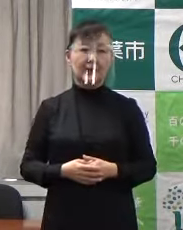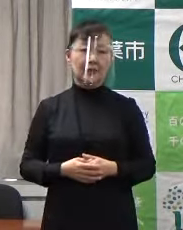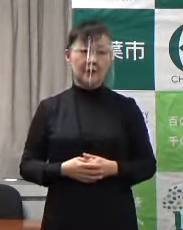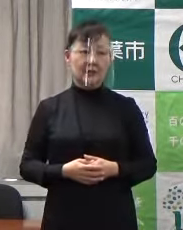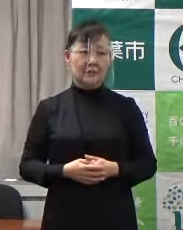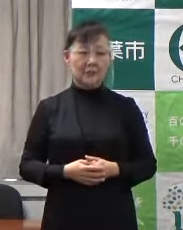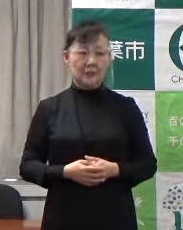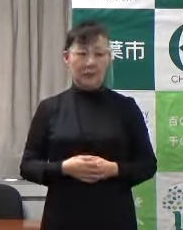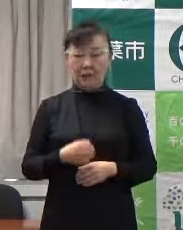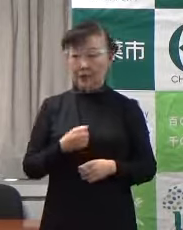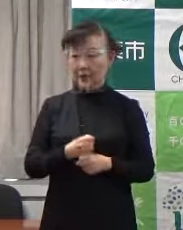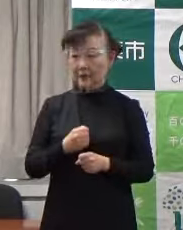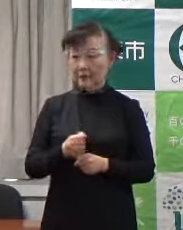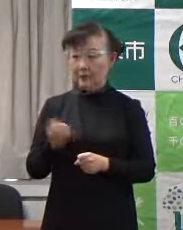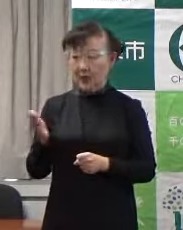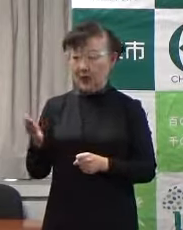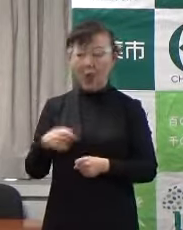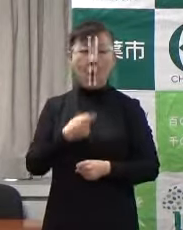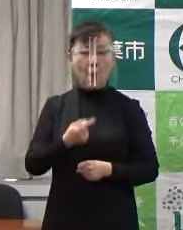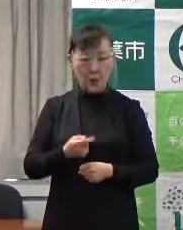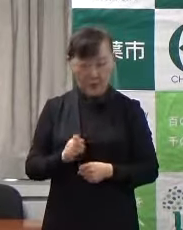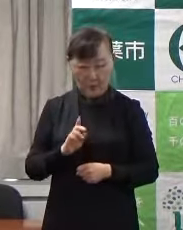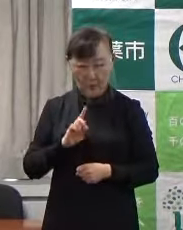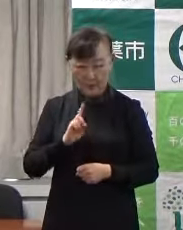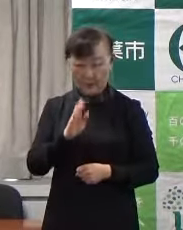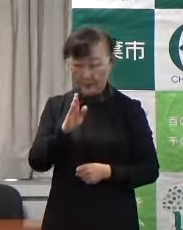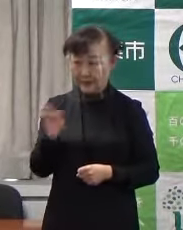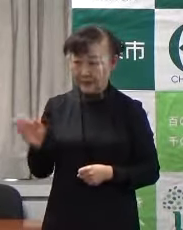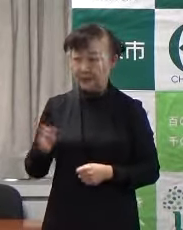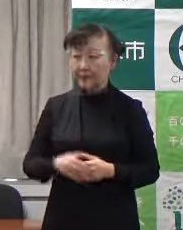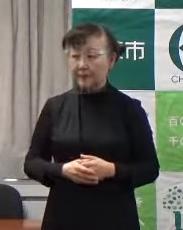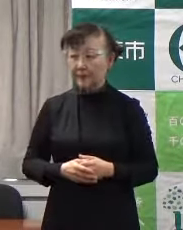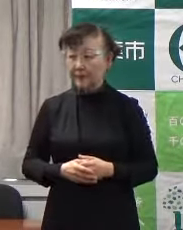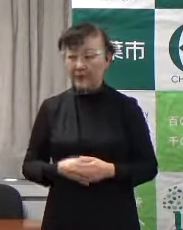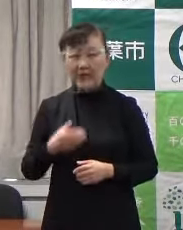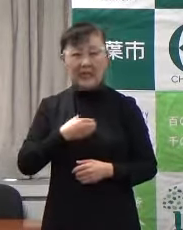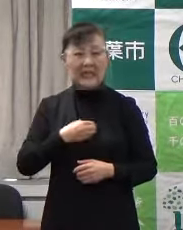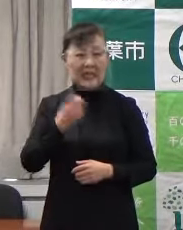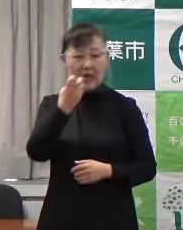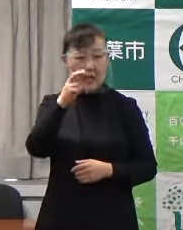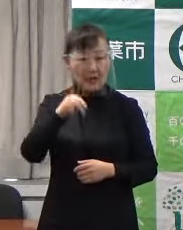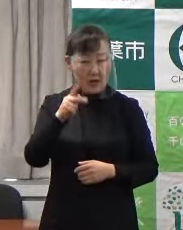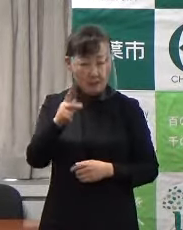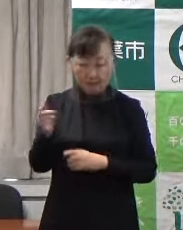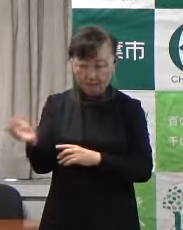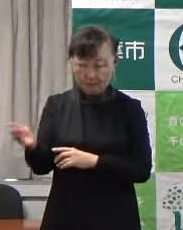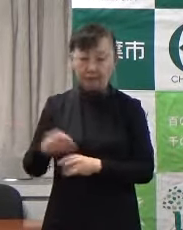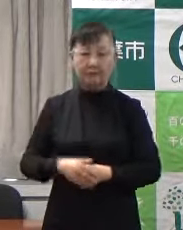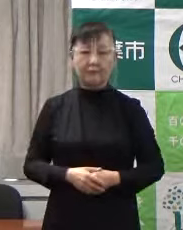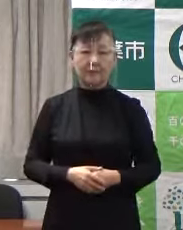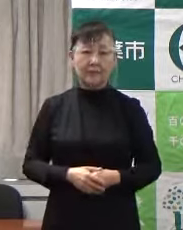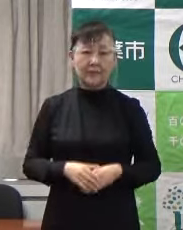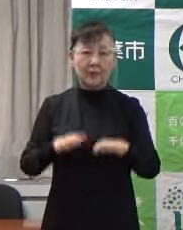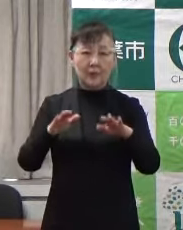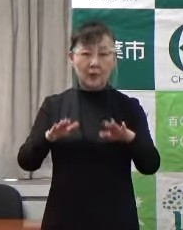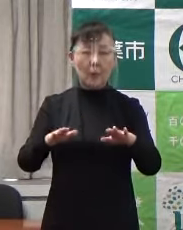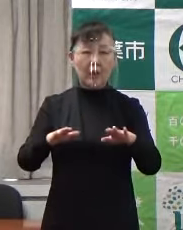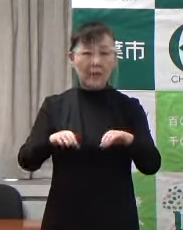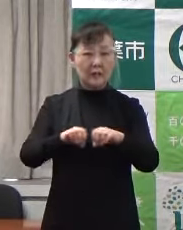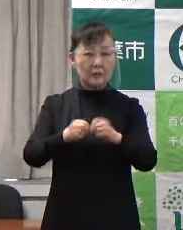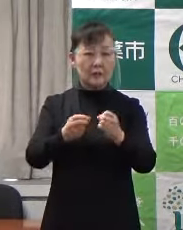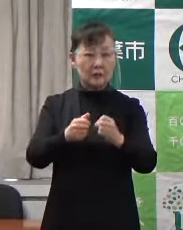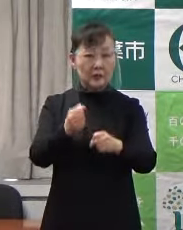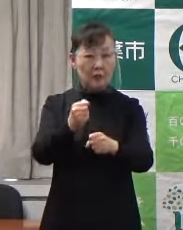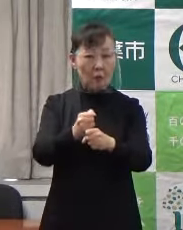った思いをちょっとお願いします。 危機管理課でございます。今回の記録誌の構